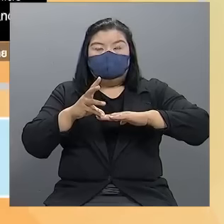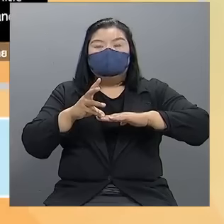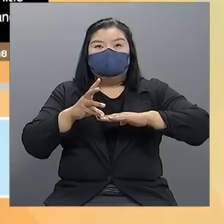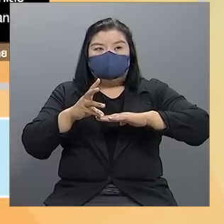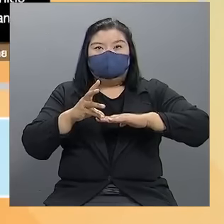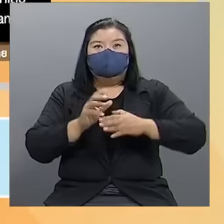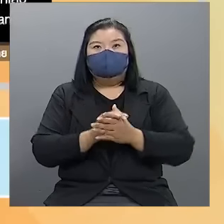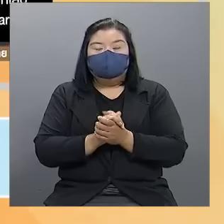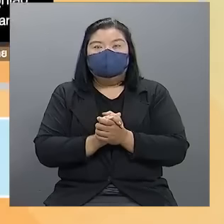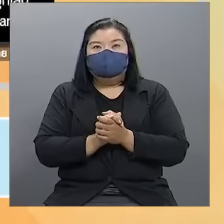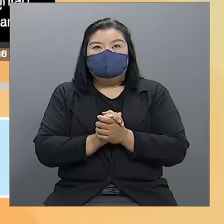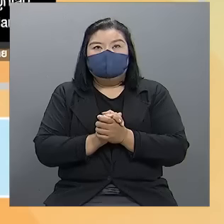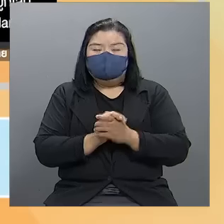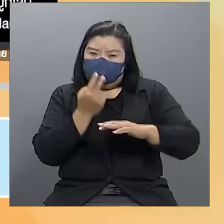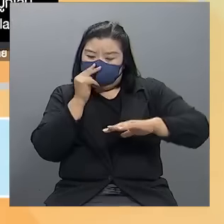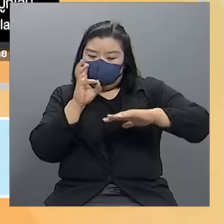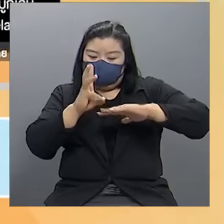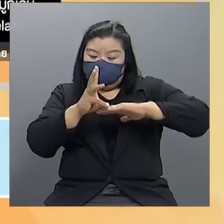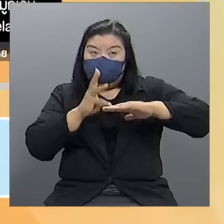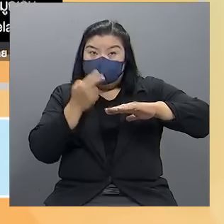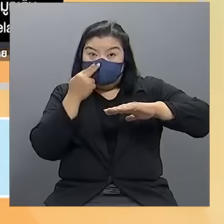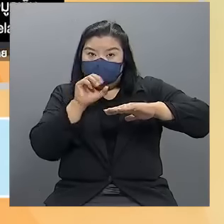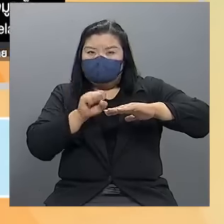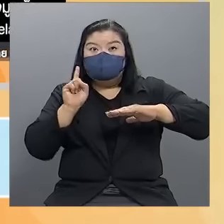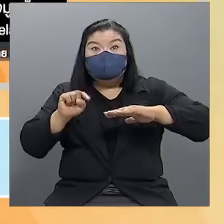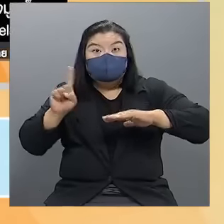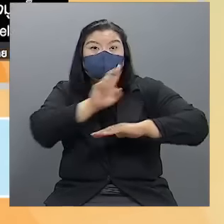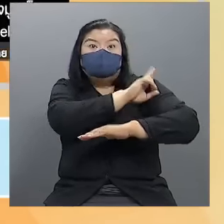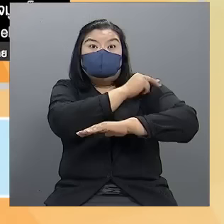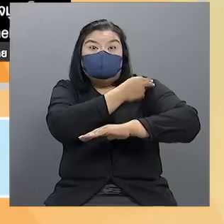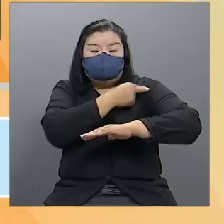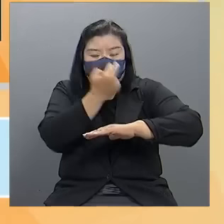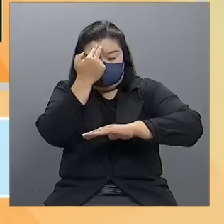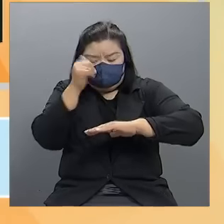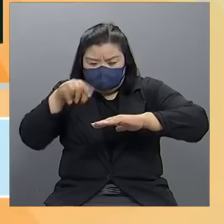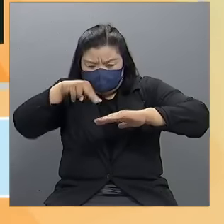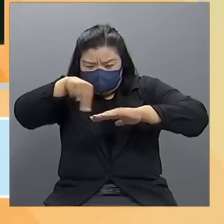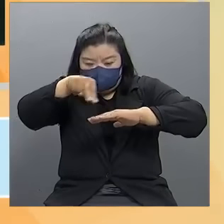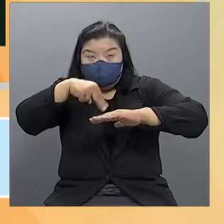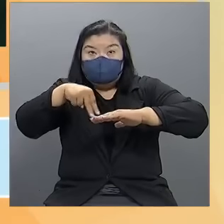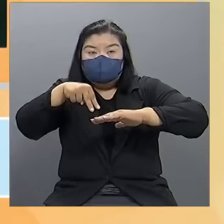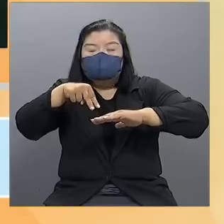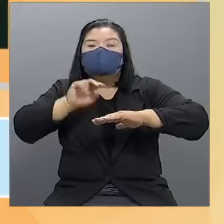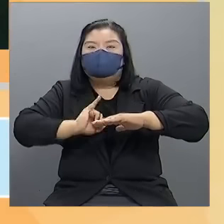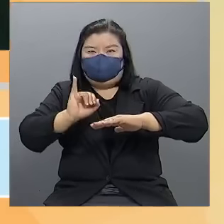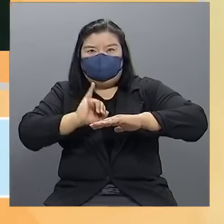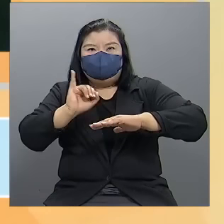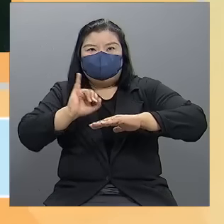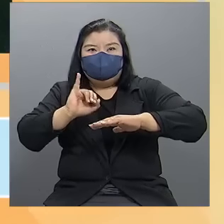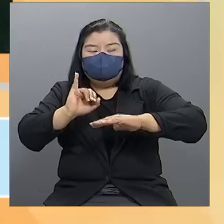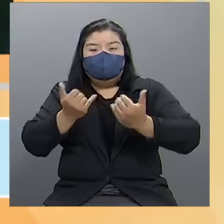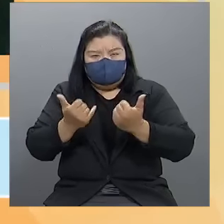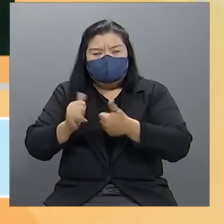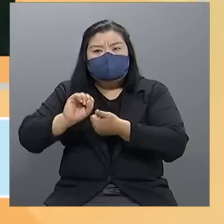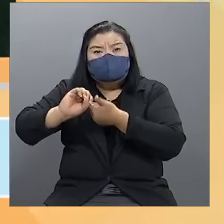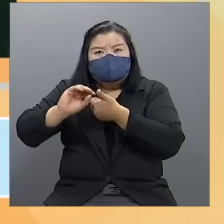acaสัเกตต้องไปตรวจลึกอที ใช่ารครัครับ ก็แนะนำให้มาตรวจครั เพระว่